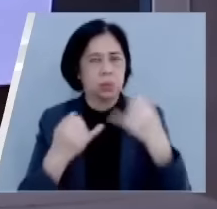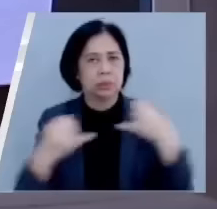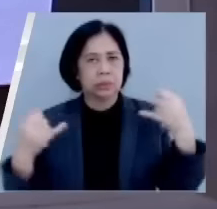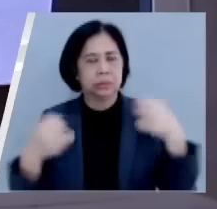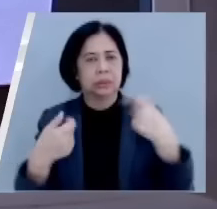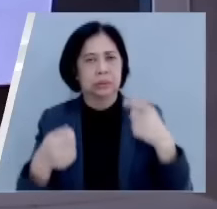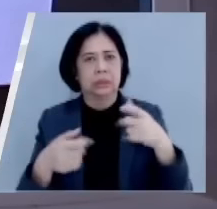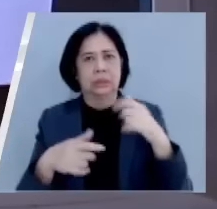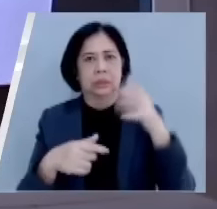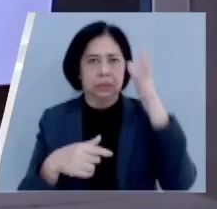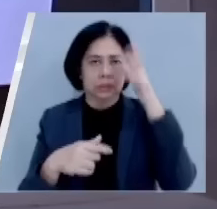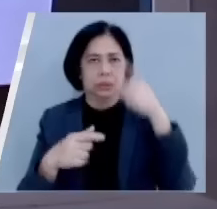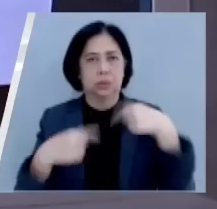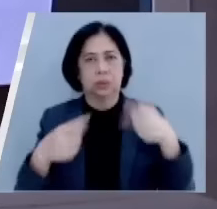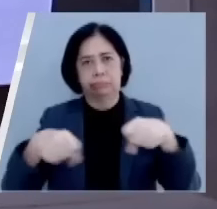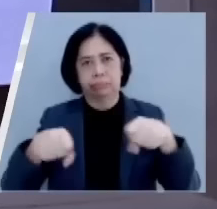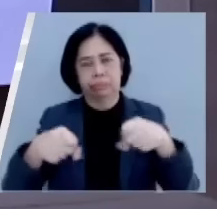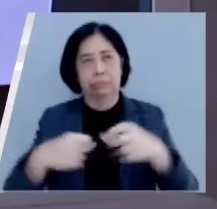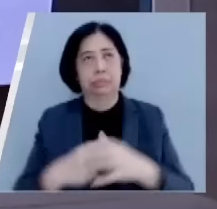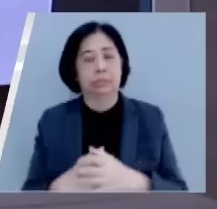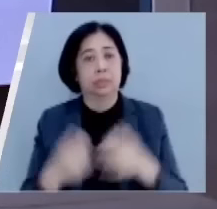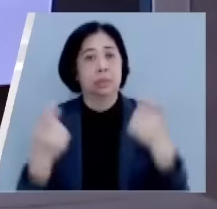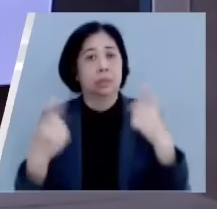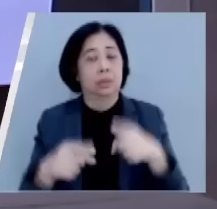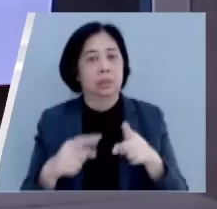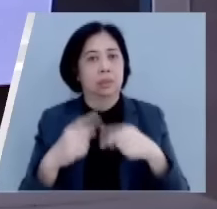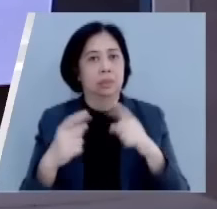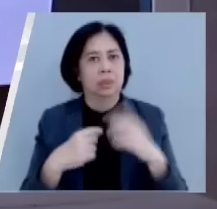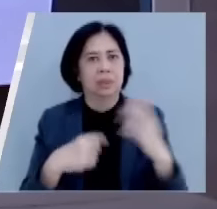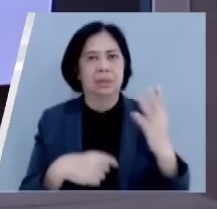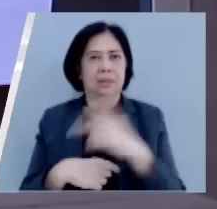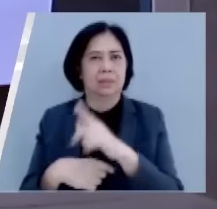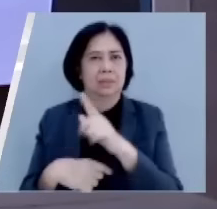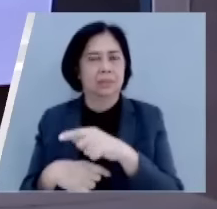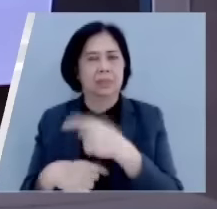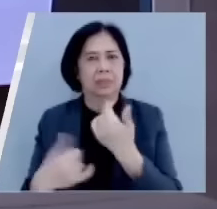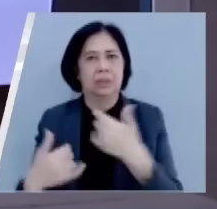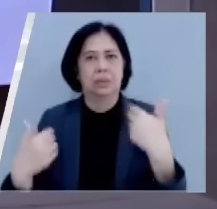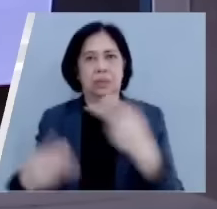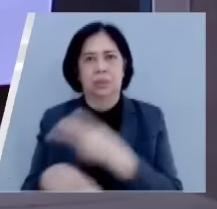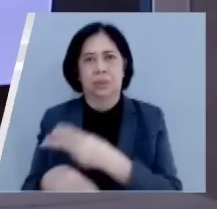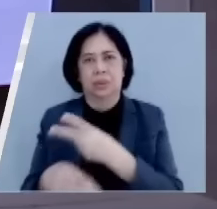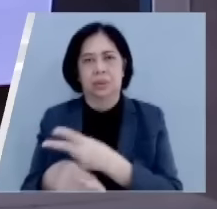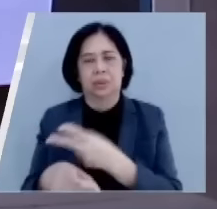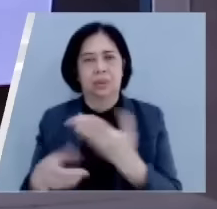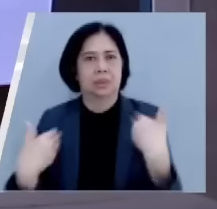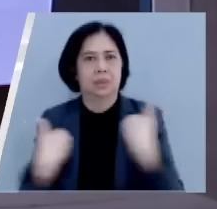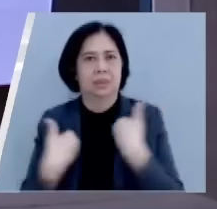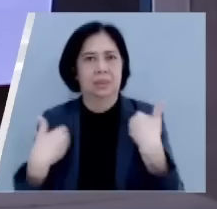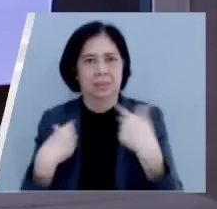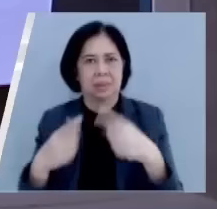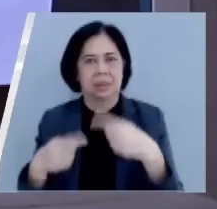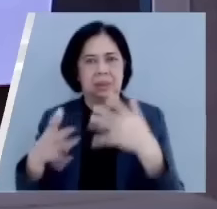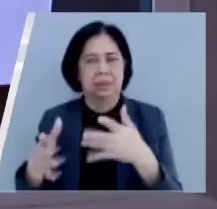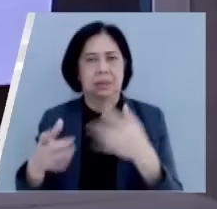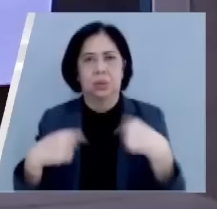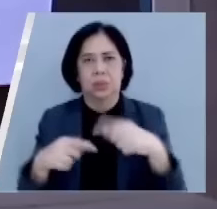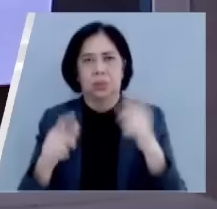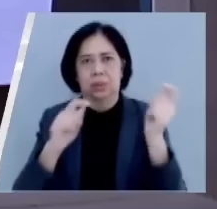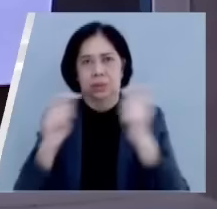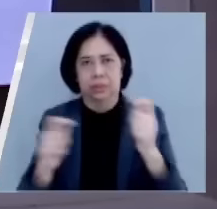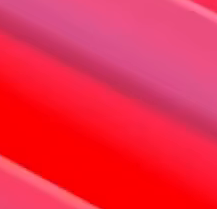habang nagmumotorsiklo. Nangyari yan nang balikan niya ang mga alagang hayop na naiwan sa kasagsagan ng bagyo.